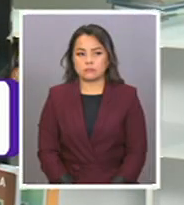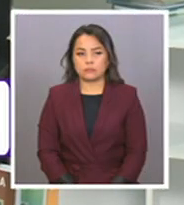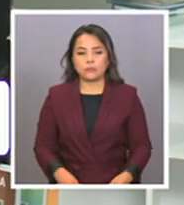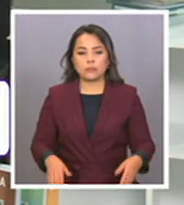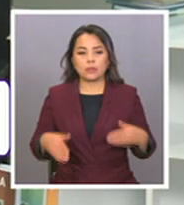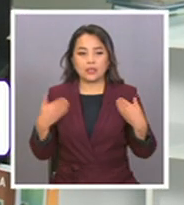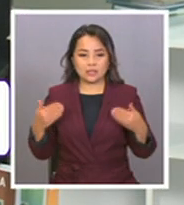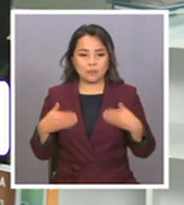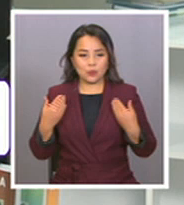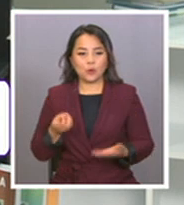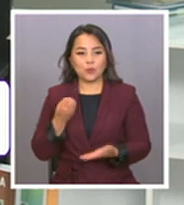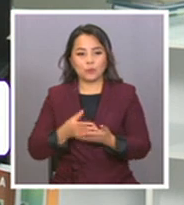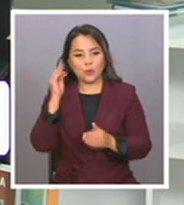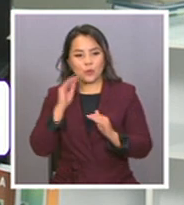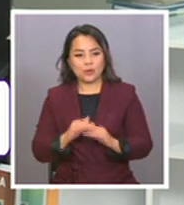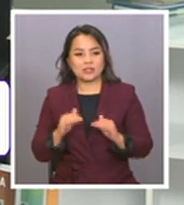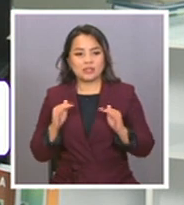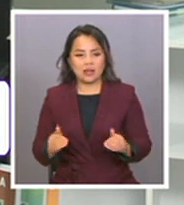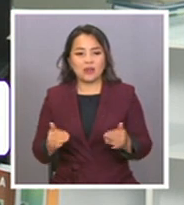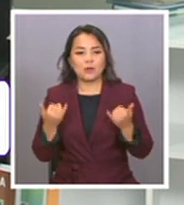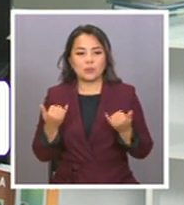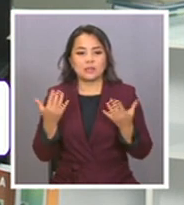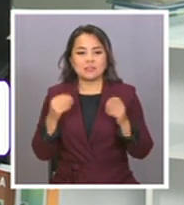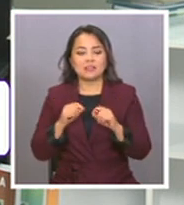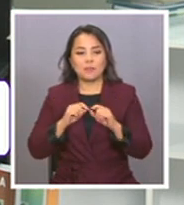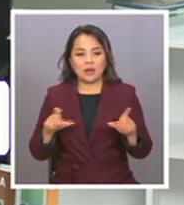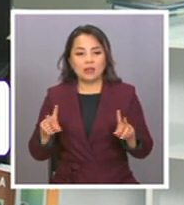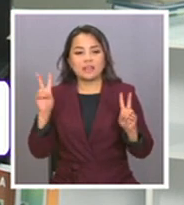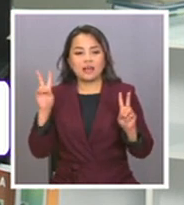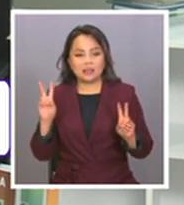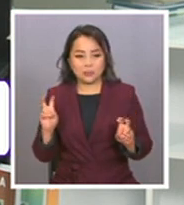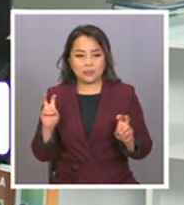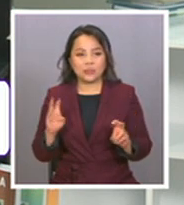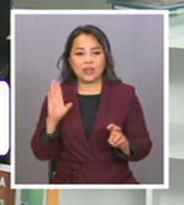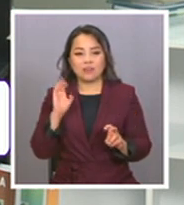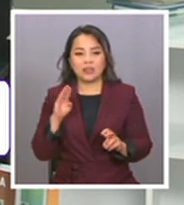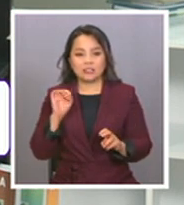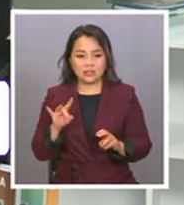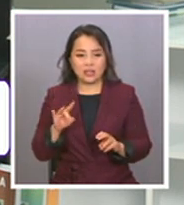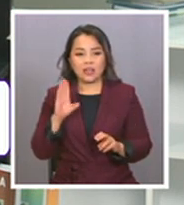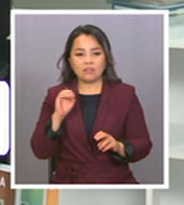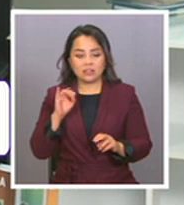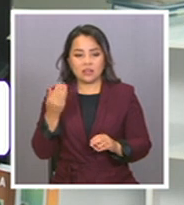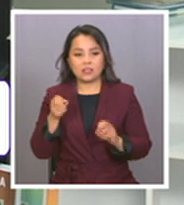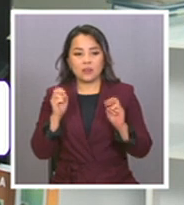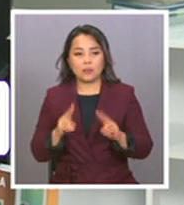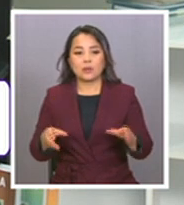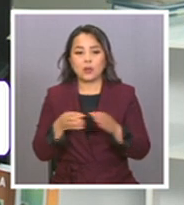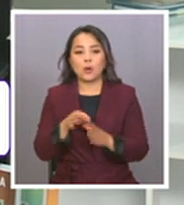Сәлеметсіздерме, құрметті оқушылар! Бүгінгі сабағымыздың тақырыбы вектор, векторларға амалдар